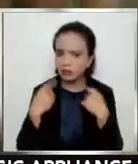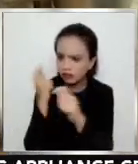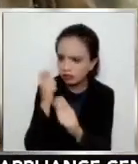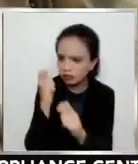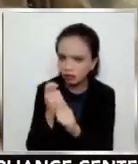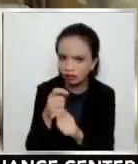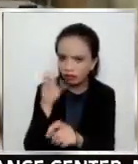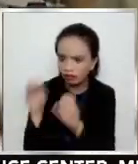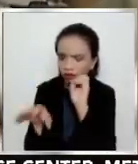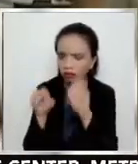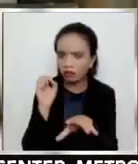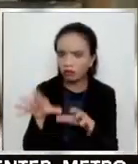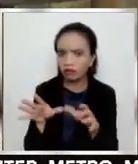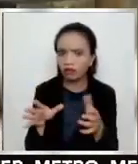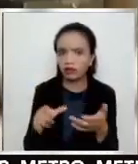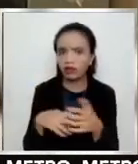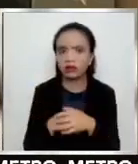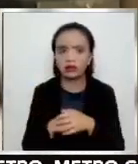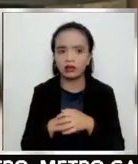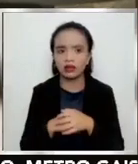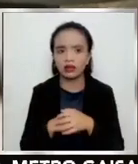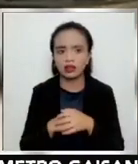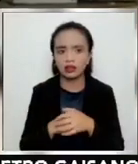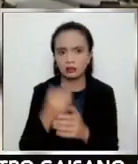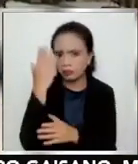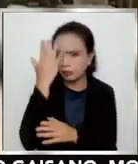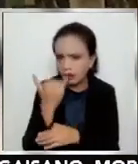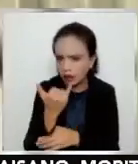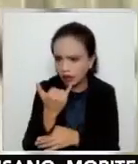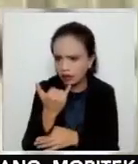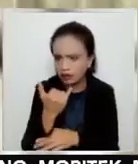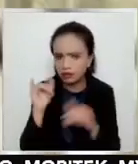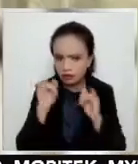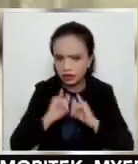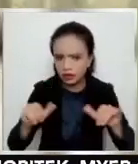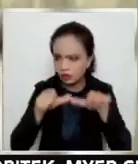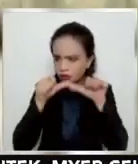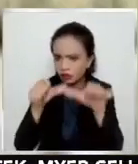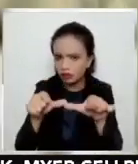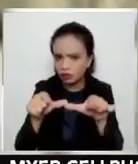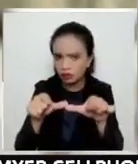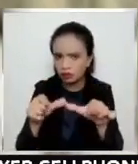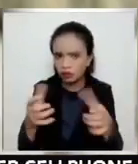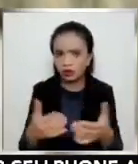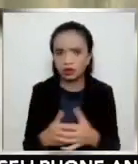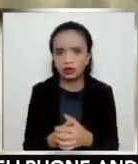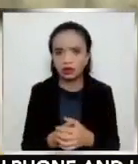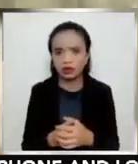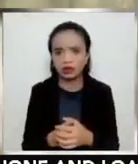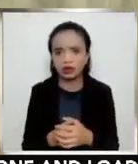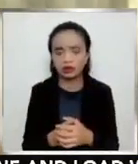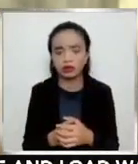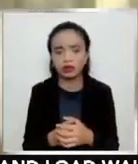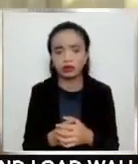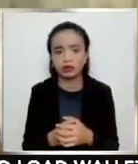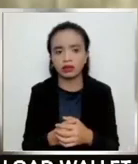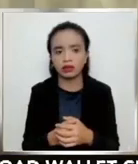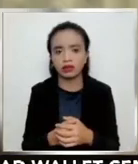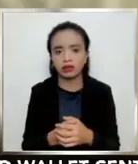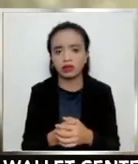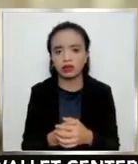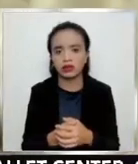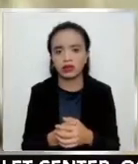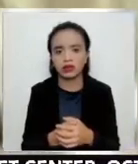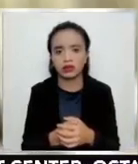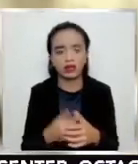nagtatapon? Bakit po nag-ooperate pa rin kayo? Wala pa po kasi authorized sumagot eh. Ano, bali ang tatanong ko